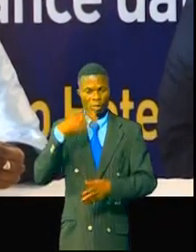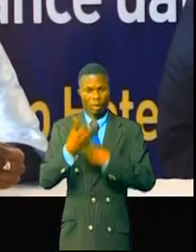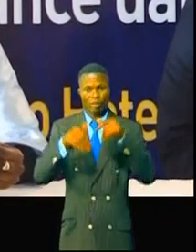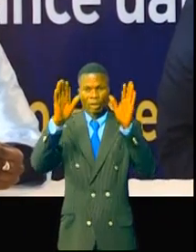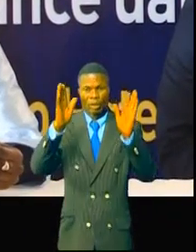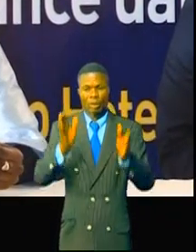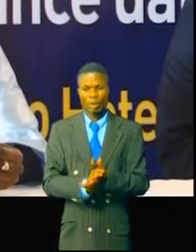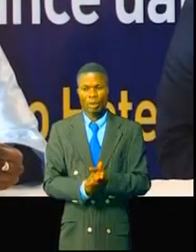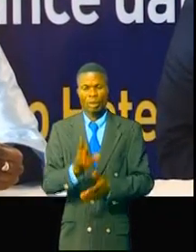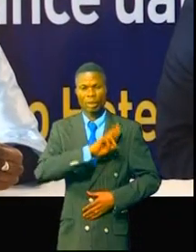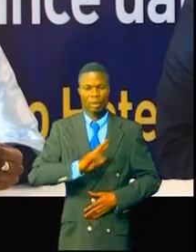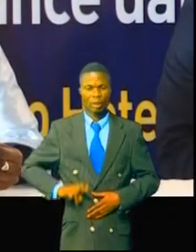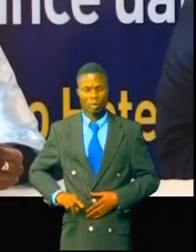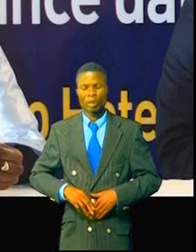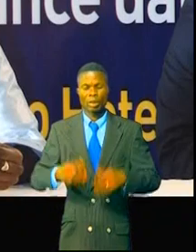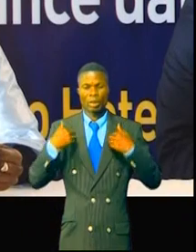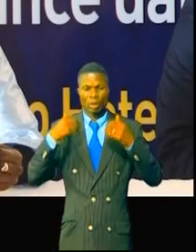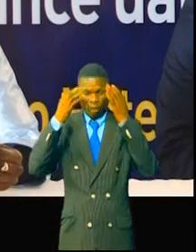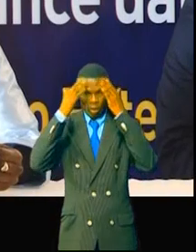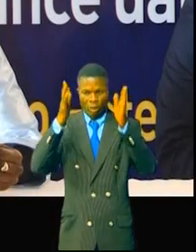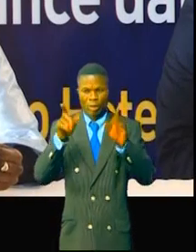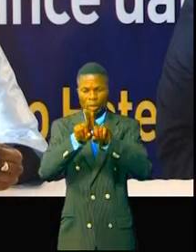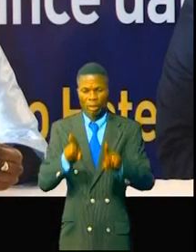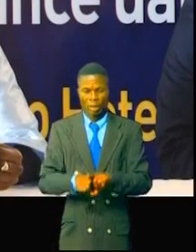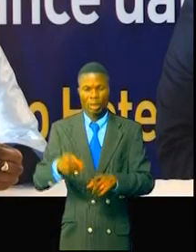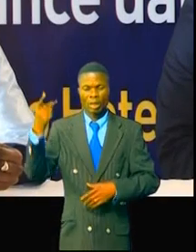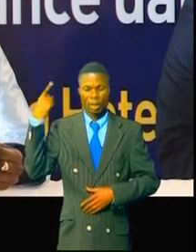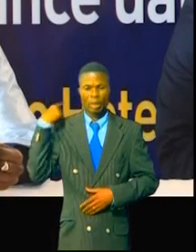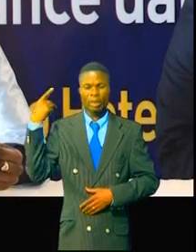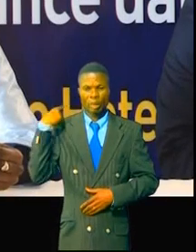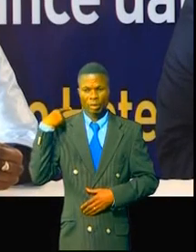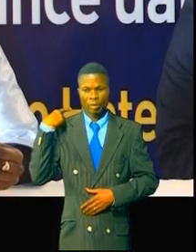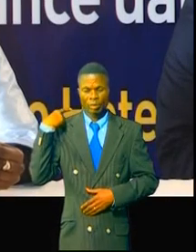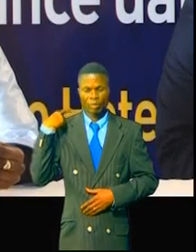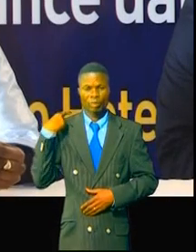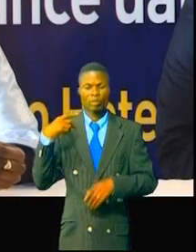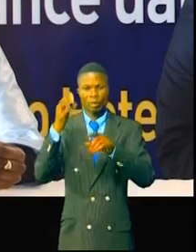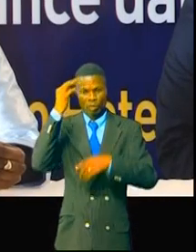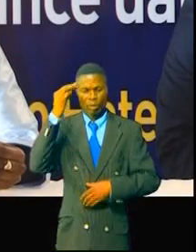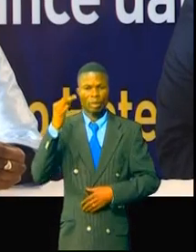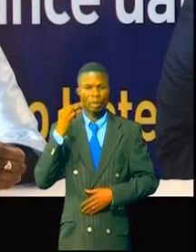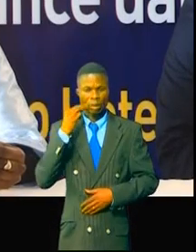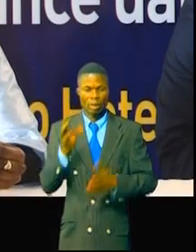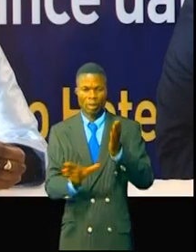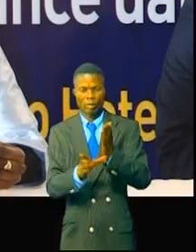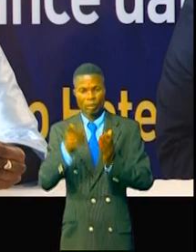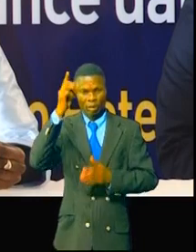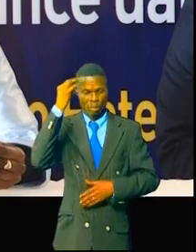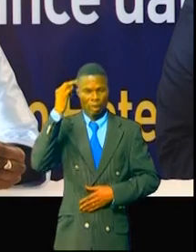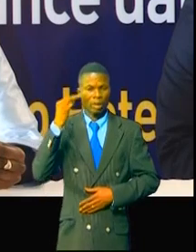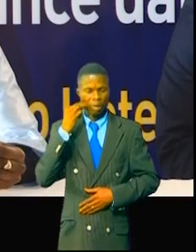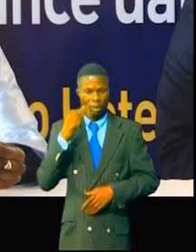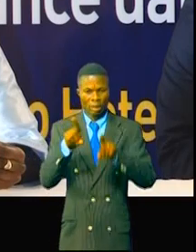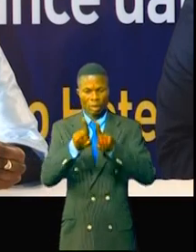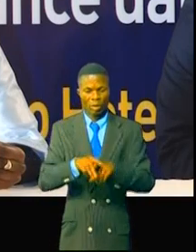étrangères de la république arabe d'égypte de l'honorable d'aimer que les coenen vice premier ministre et ministre